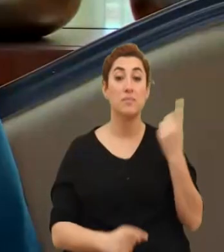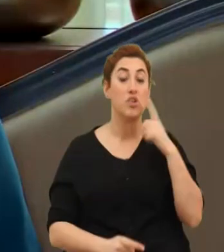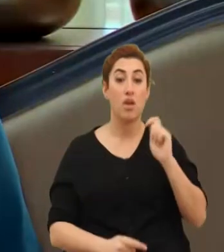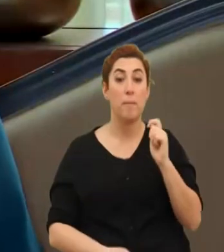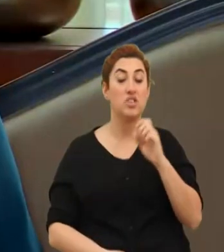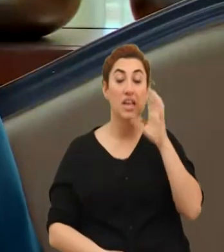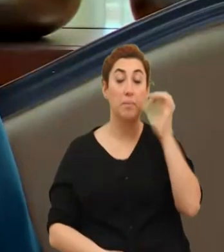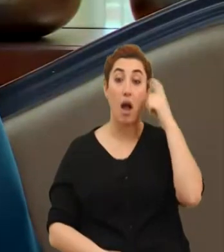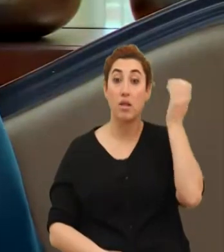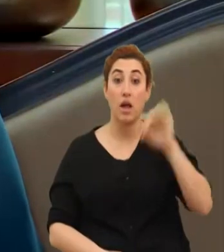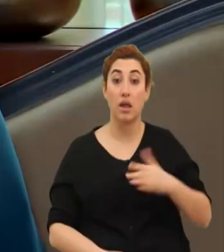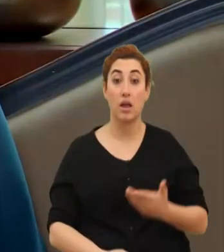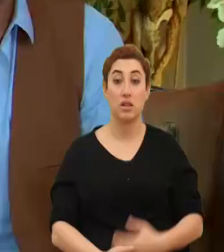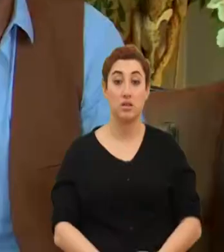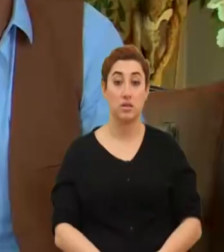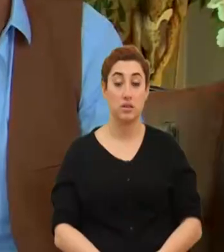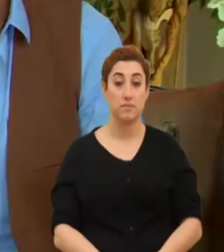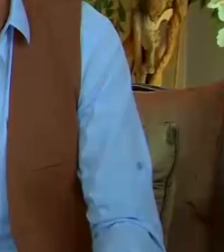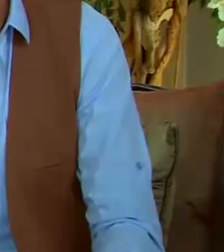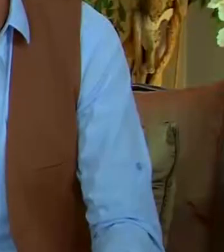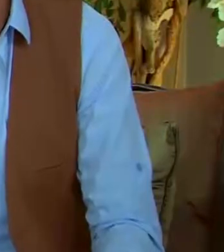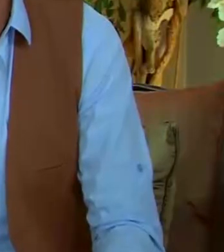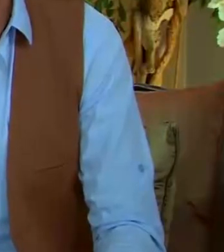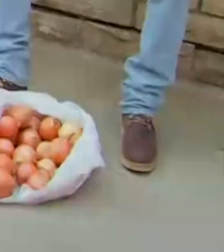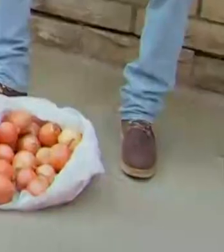şey yapacağı kimin aklına gelir ki?